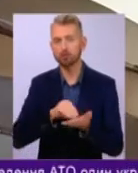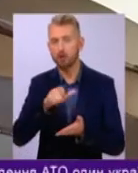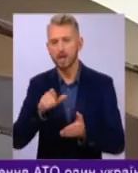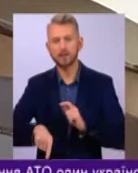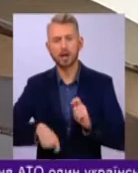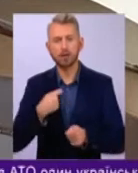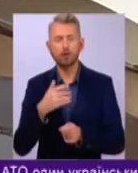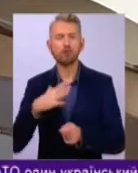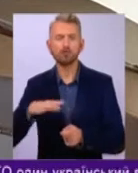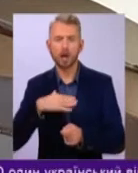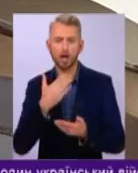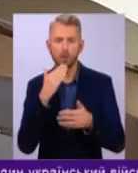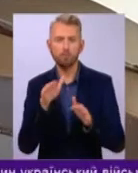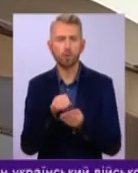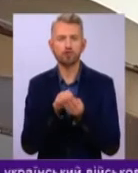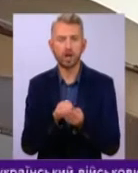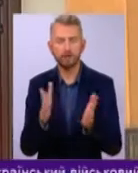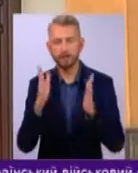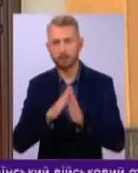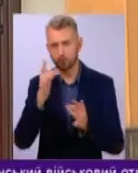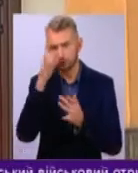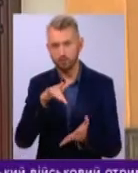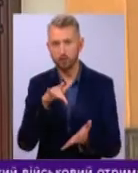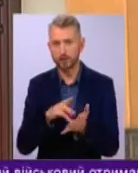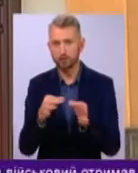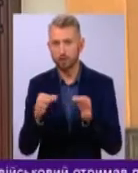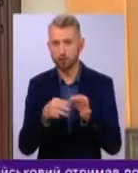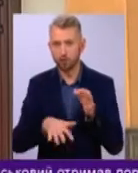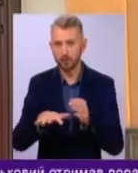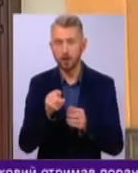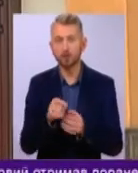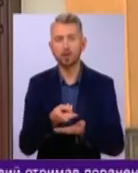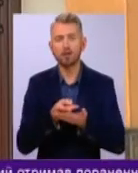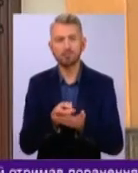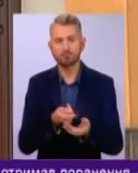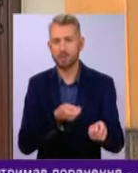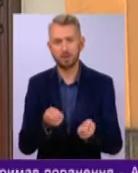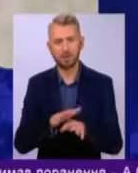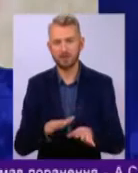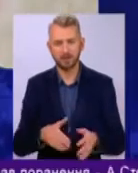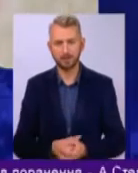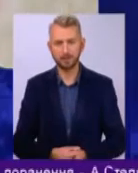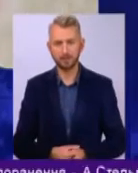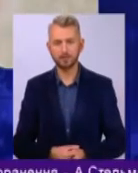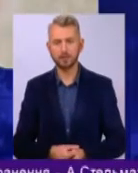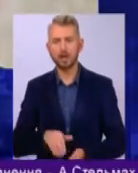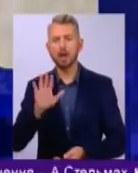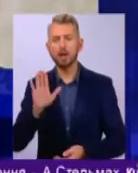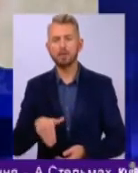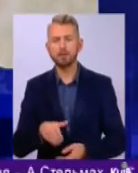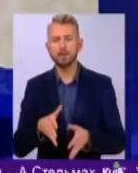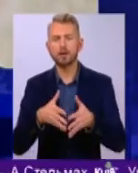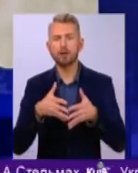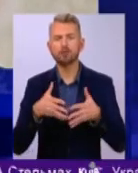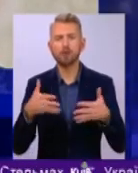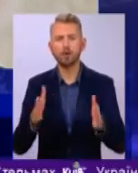чекали прощання в Ісламському культурному центрі на Солом'янці. Туди тіло Аміни так і не привезли. Після вечірньої